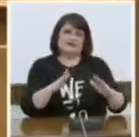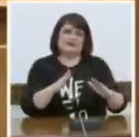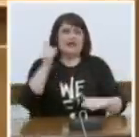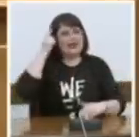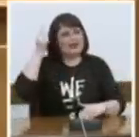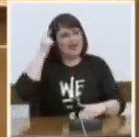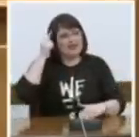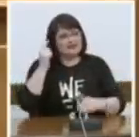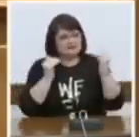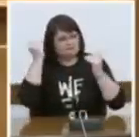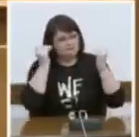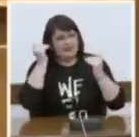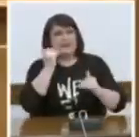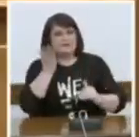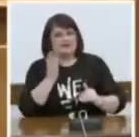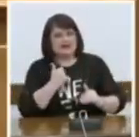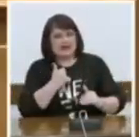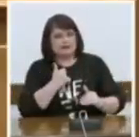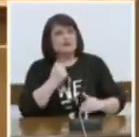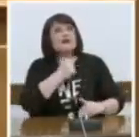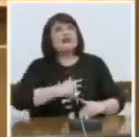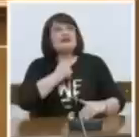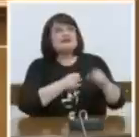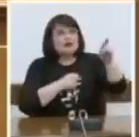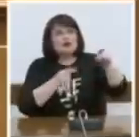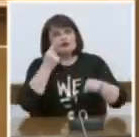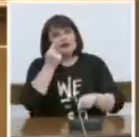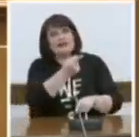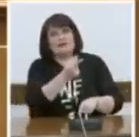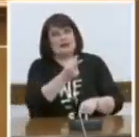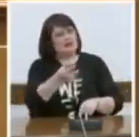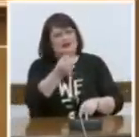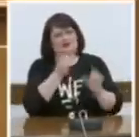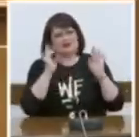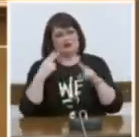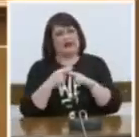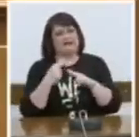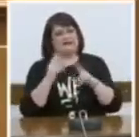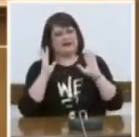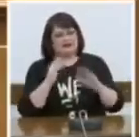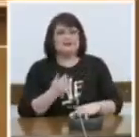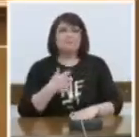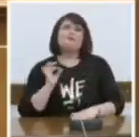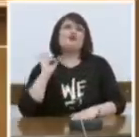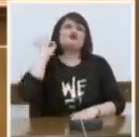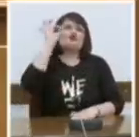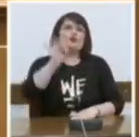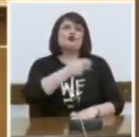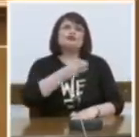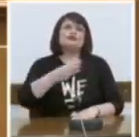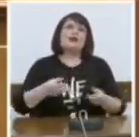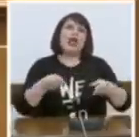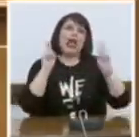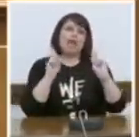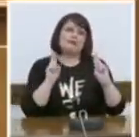χώρα μας. Και δυστυχώς, κύριε Μητσοτάκη, αμφισβητούνται και μέσα στο Κοινοβούλιο. Και δεν άκουσα να λέτε τίποτα γι' αυτό. Ο σκοπός μας είναι η ελπίδα της κοινωνικής